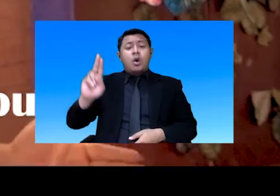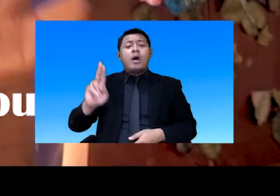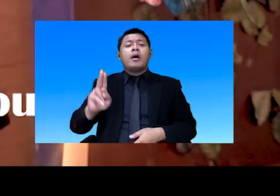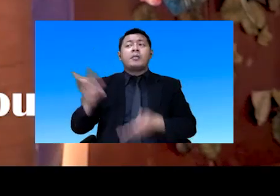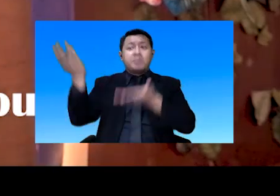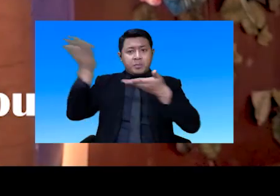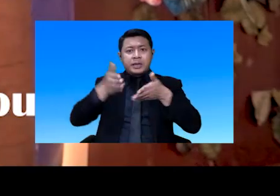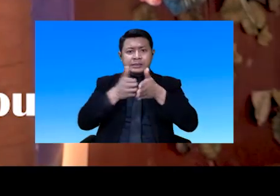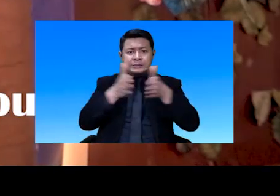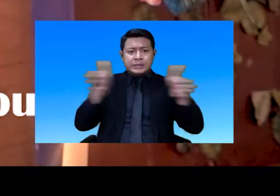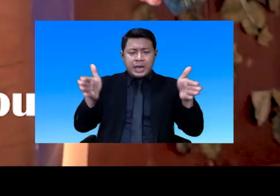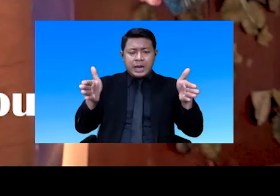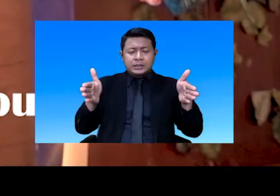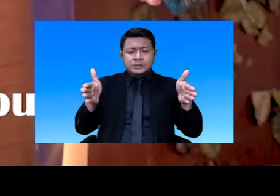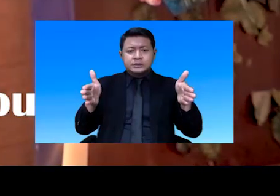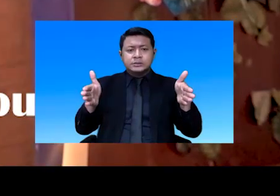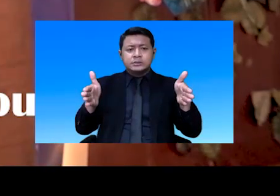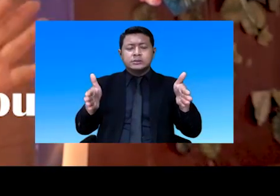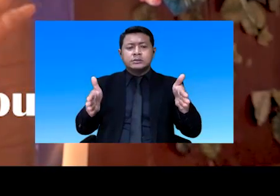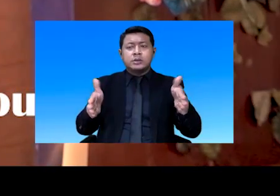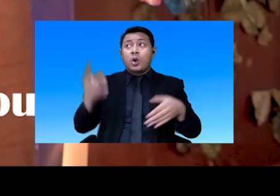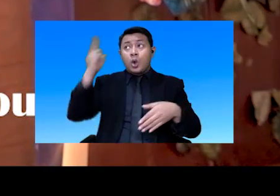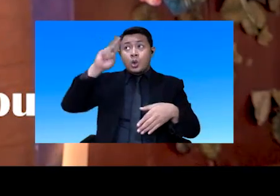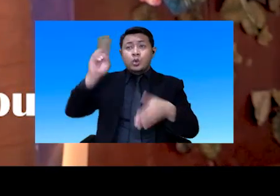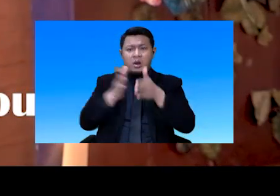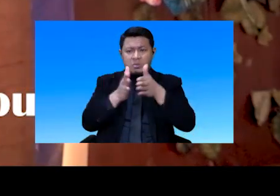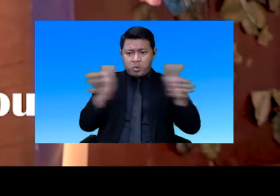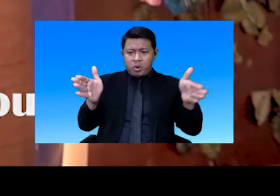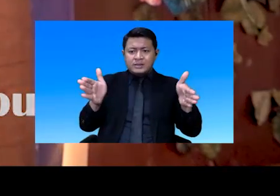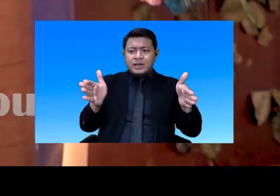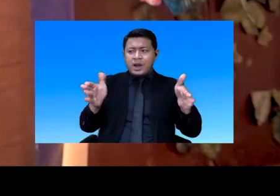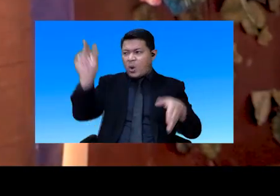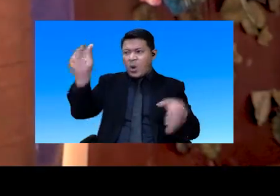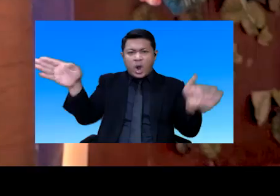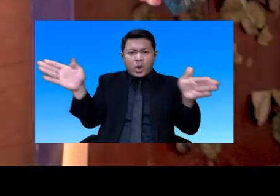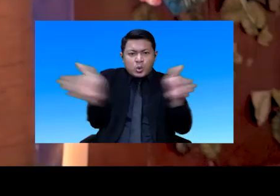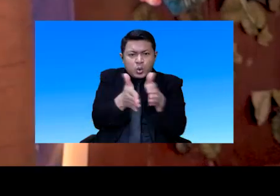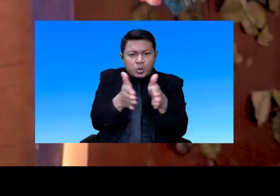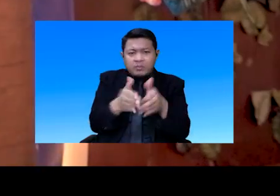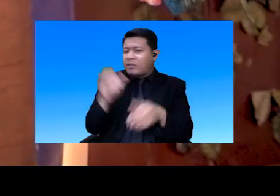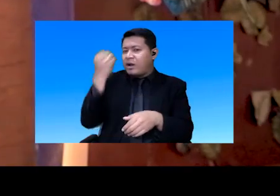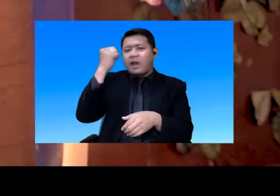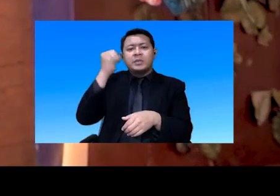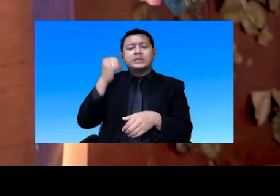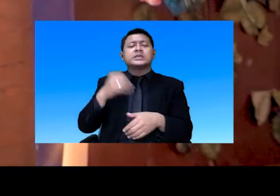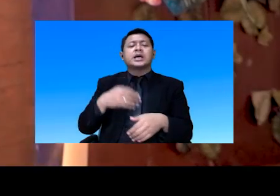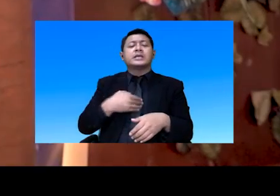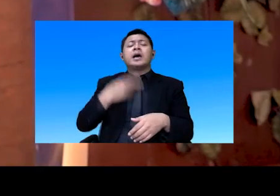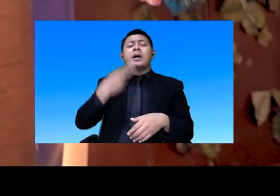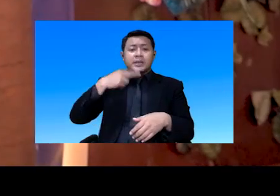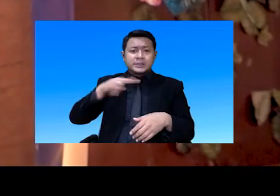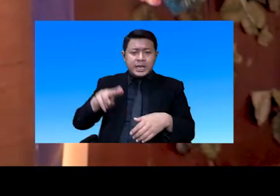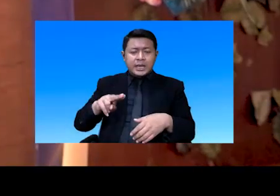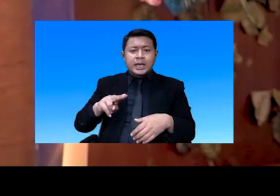menutupnya. Dan ketika Tuhan sudah menutup pintu, tuh gak ada satu orang pun bisa membukanya. Dan itu aku percaya. Oleh karena itu aku